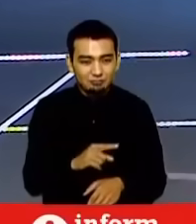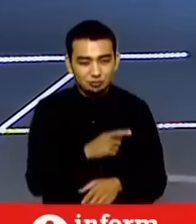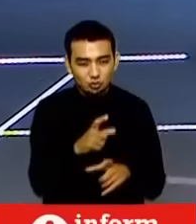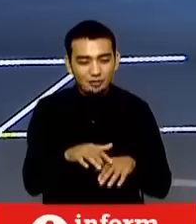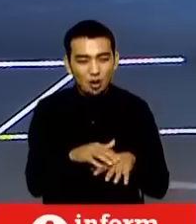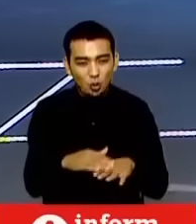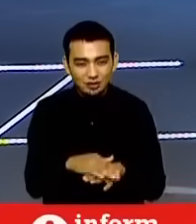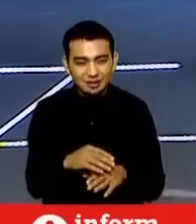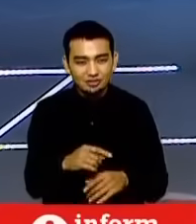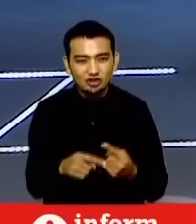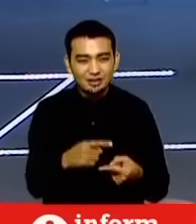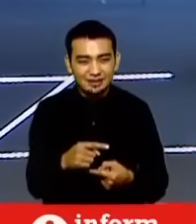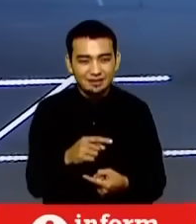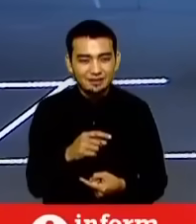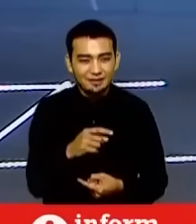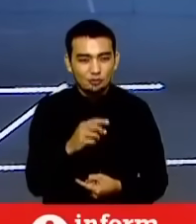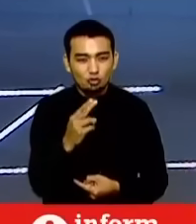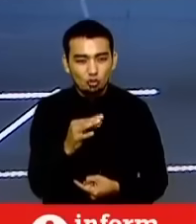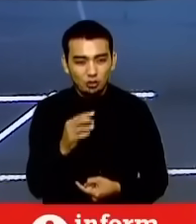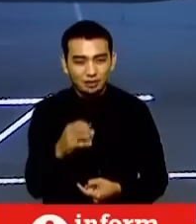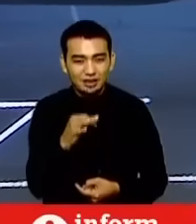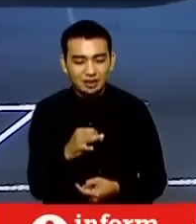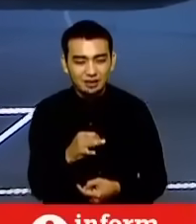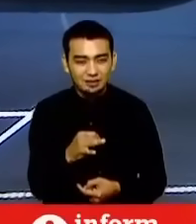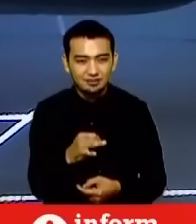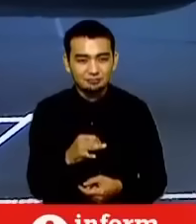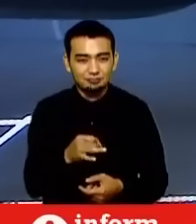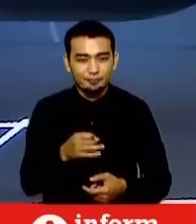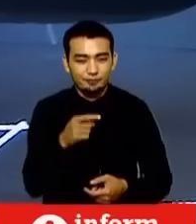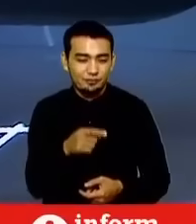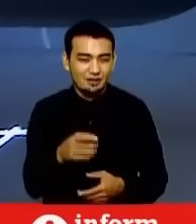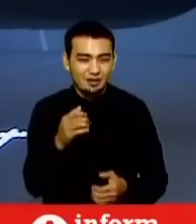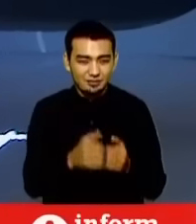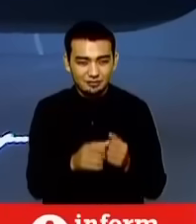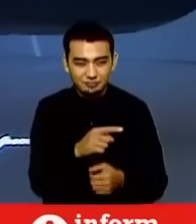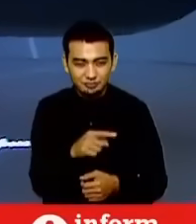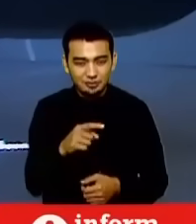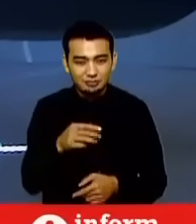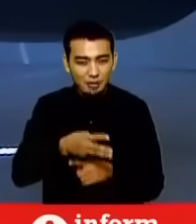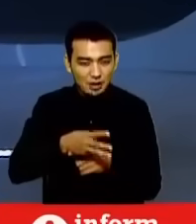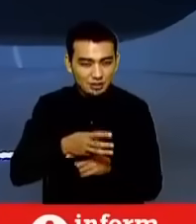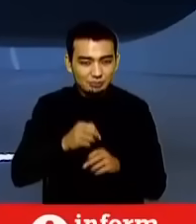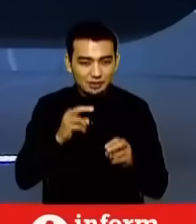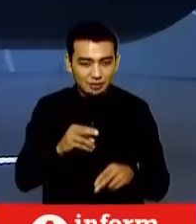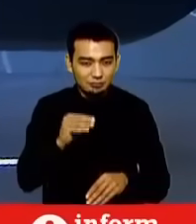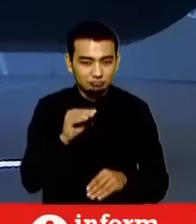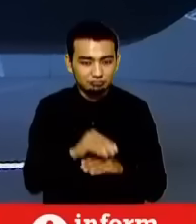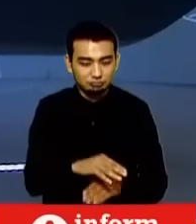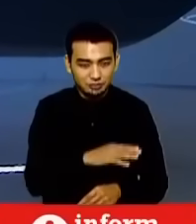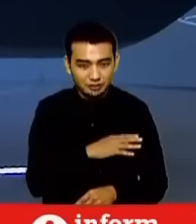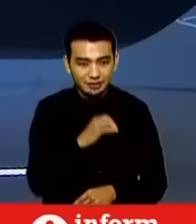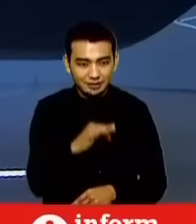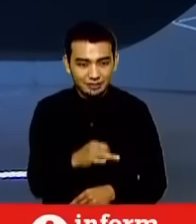халыққа қызмет көрсету орталығына шыны парталар қойып, әрқайсының үстіне бейне бақылау камераларын орнатқан.